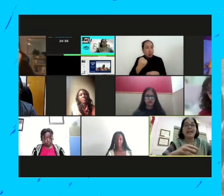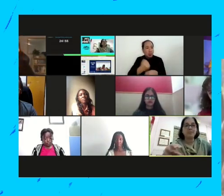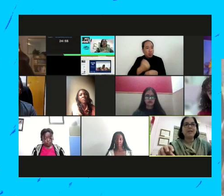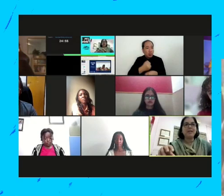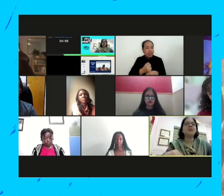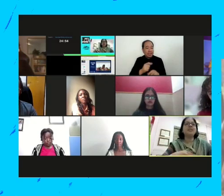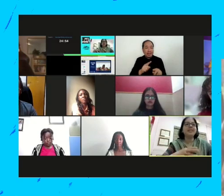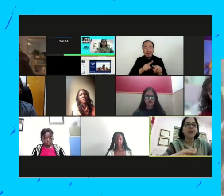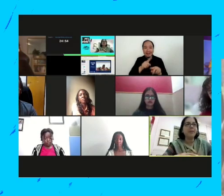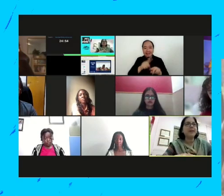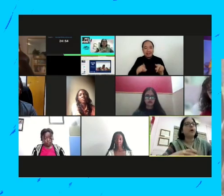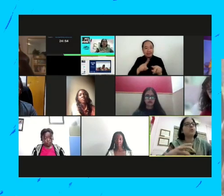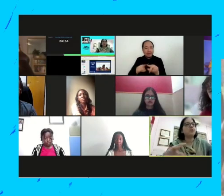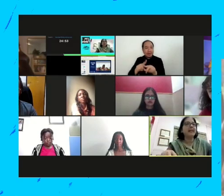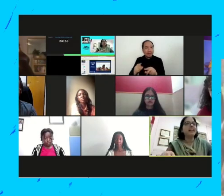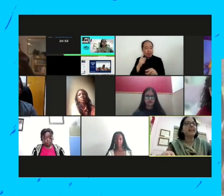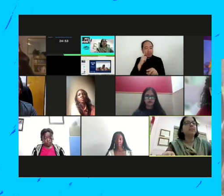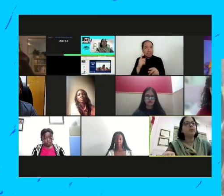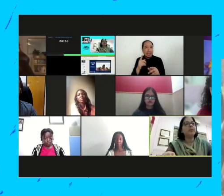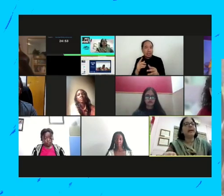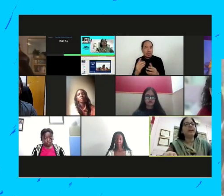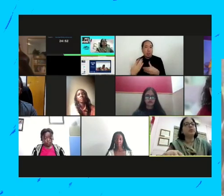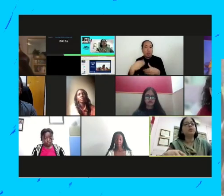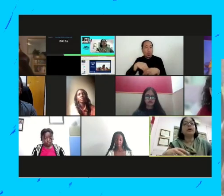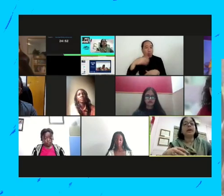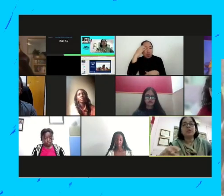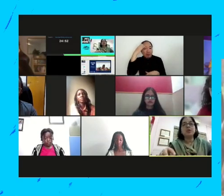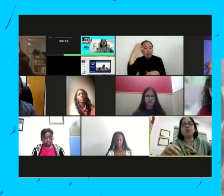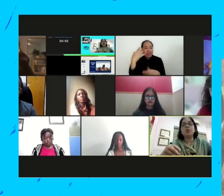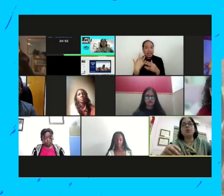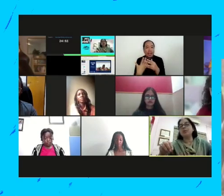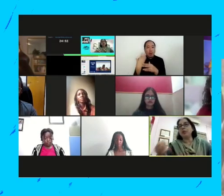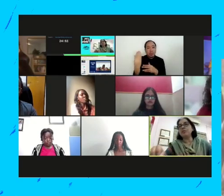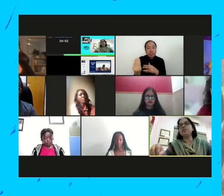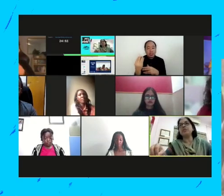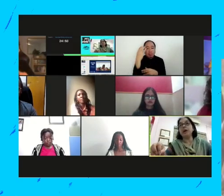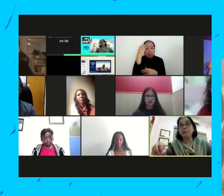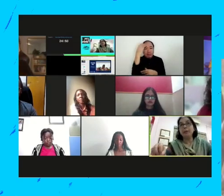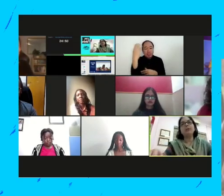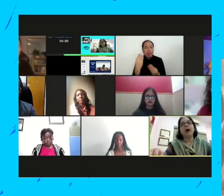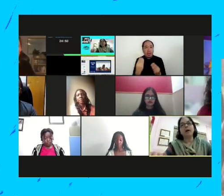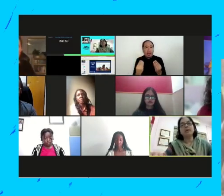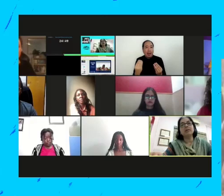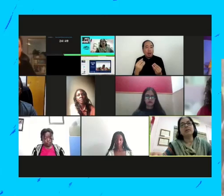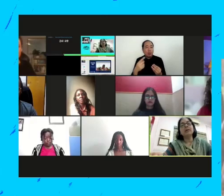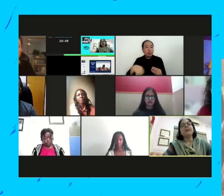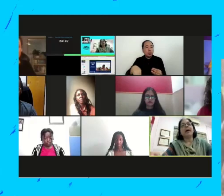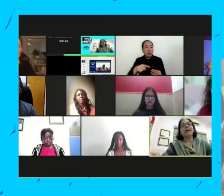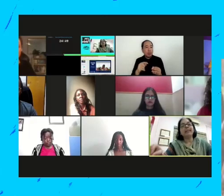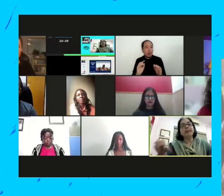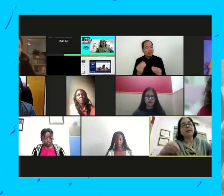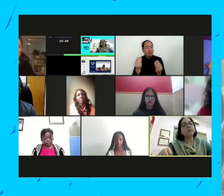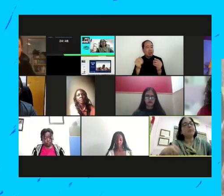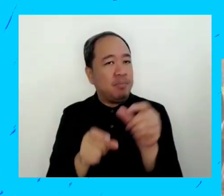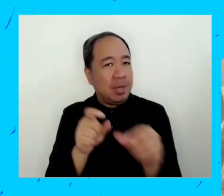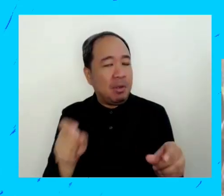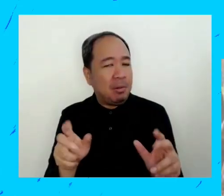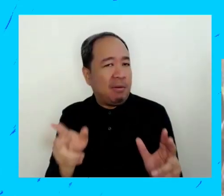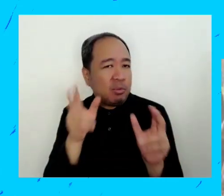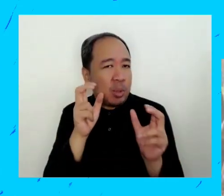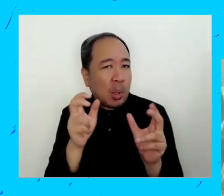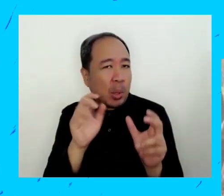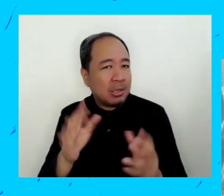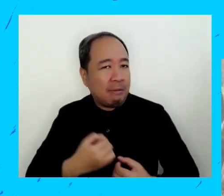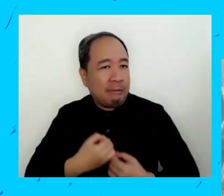la communauté. Donc, nous parlons sur différents aspects à l'intérieur du gouvernement, hors du gouvernement, et